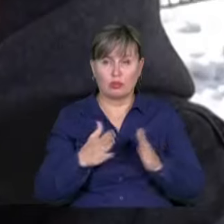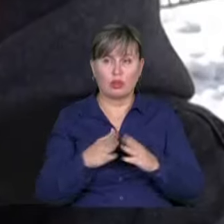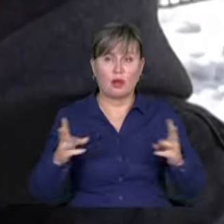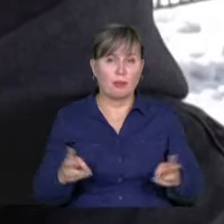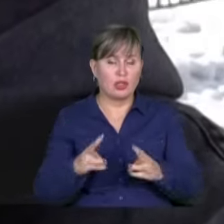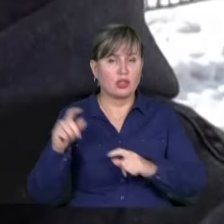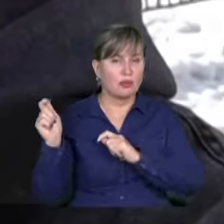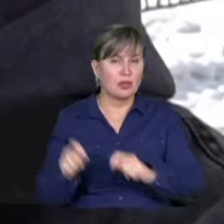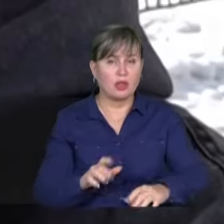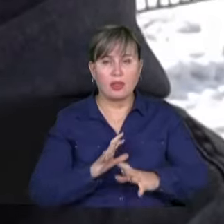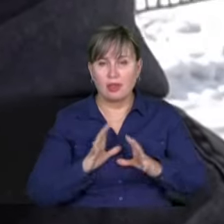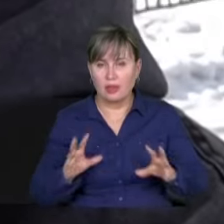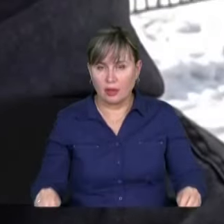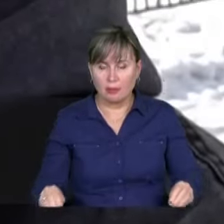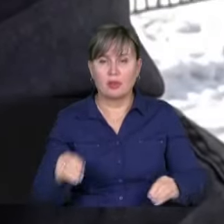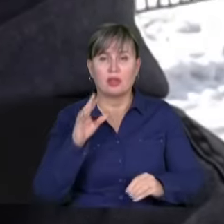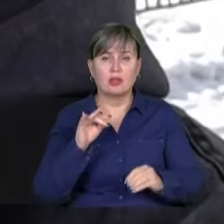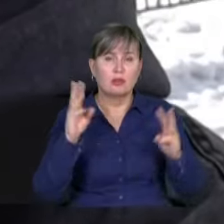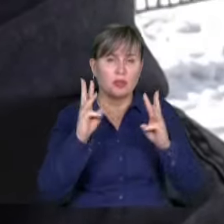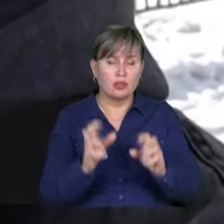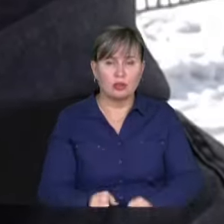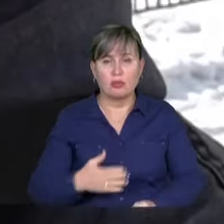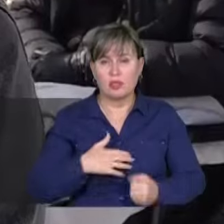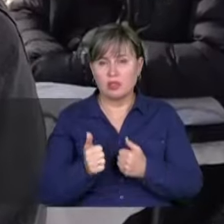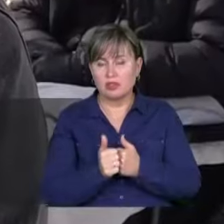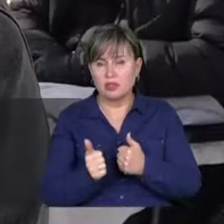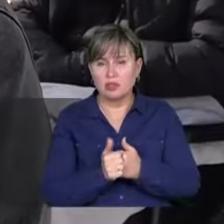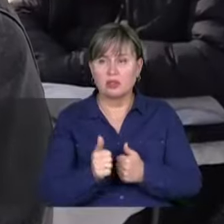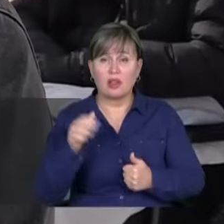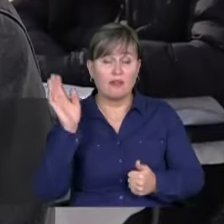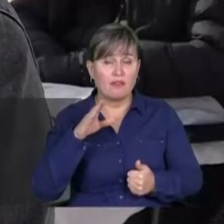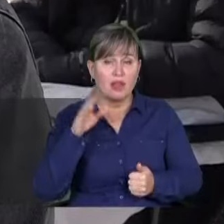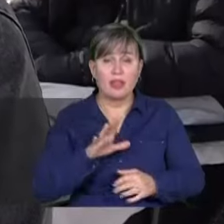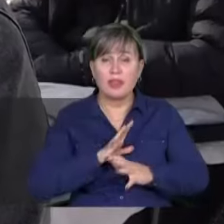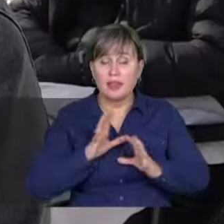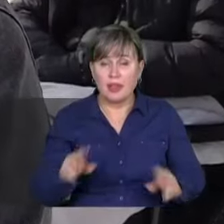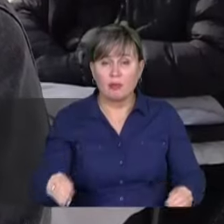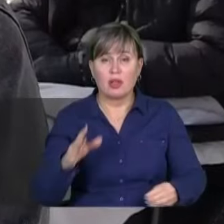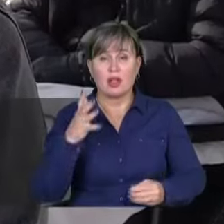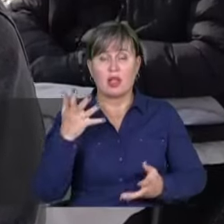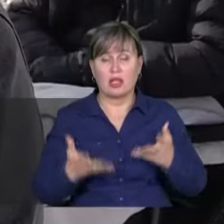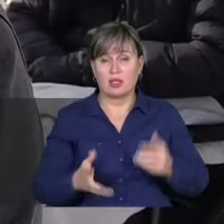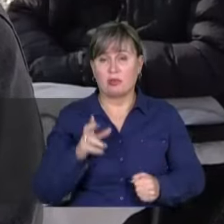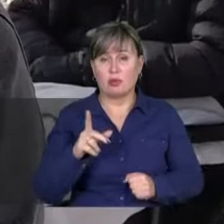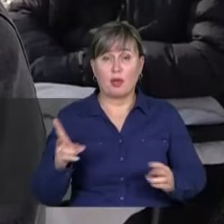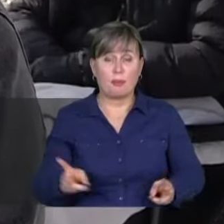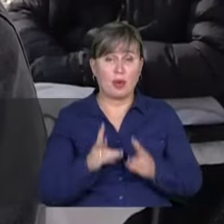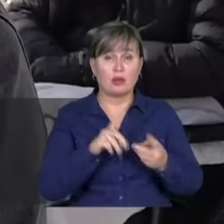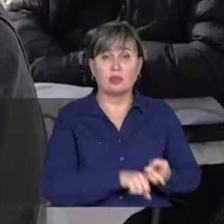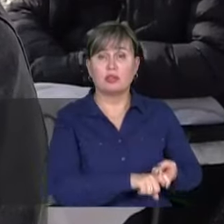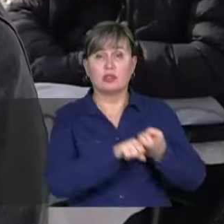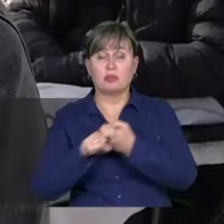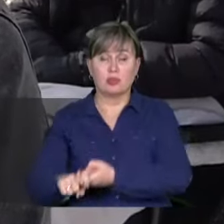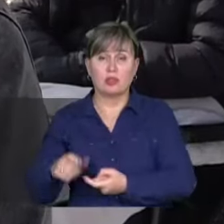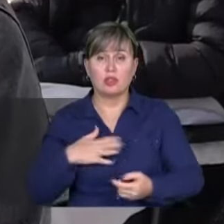не приехали. Пожар тушили мои соседи, Мирбеков. Воды на тот момент не было. Если бы пожар перекинулся на наши